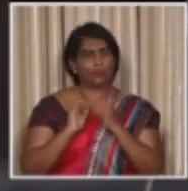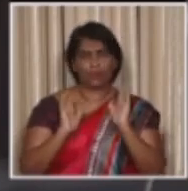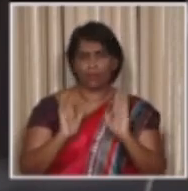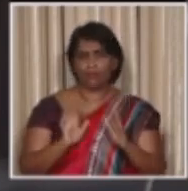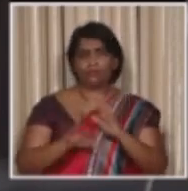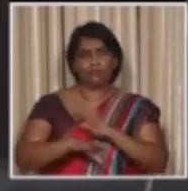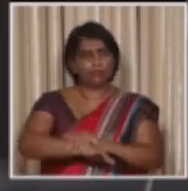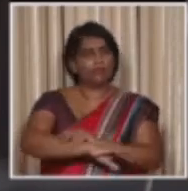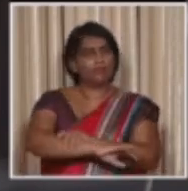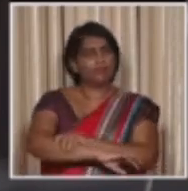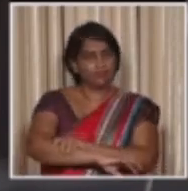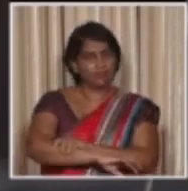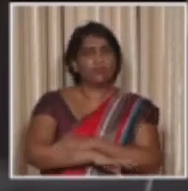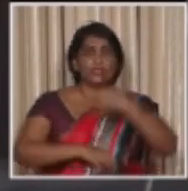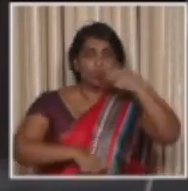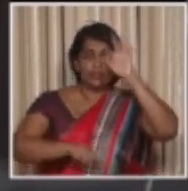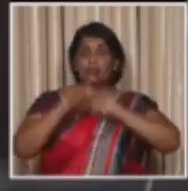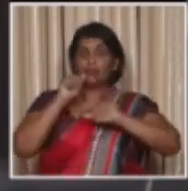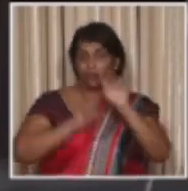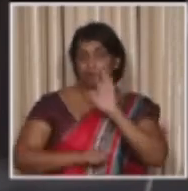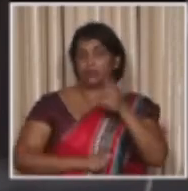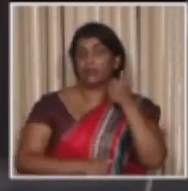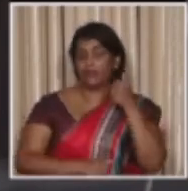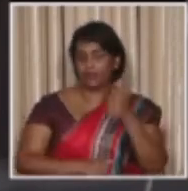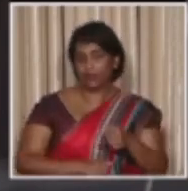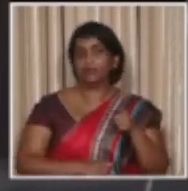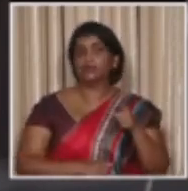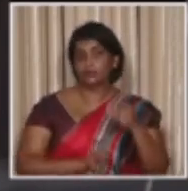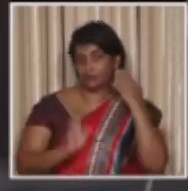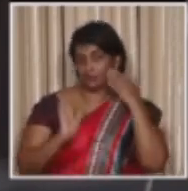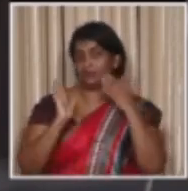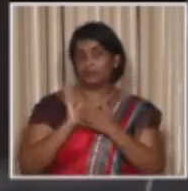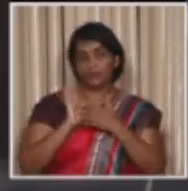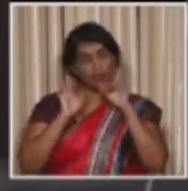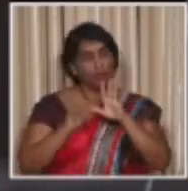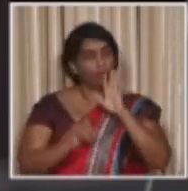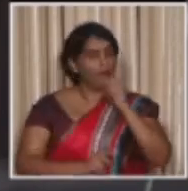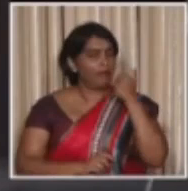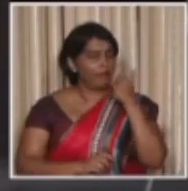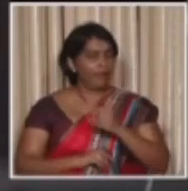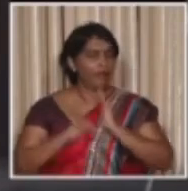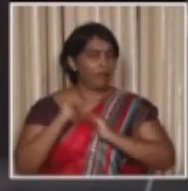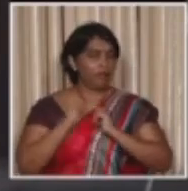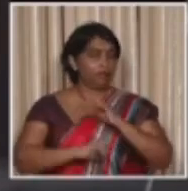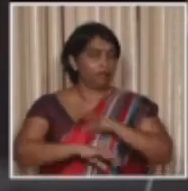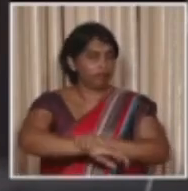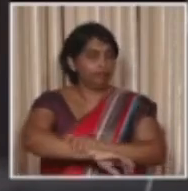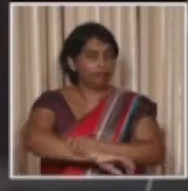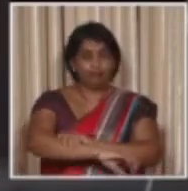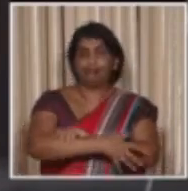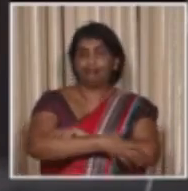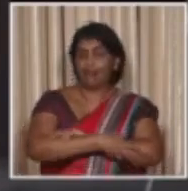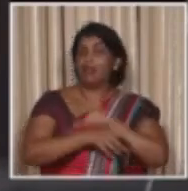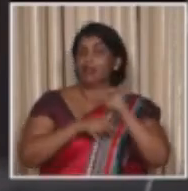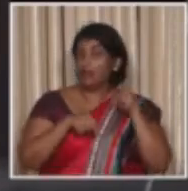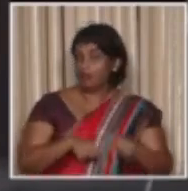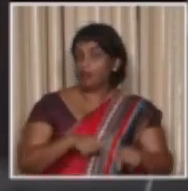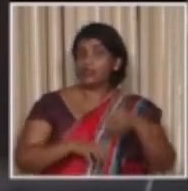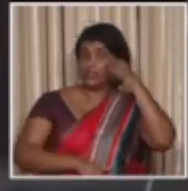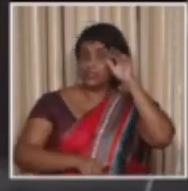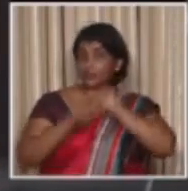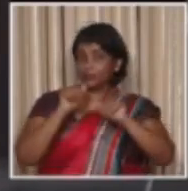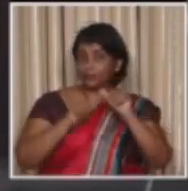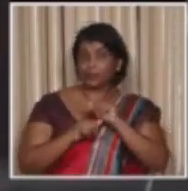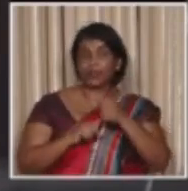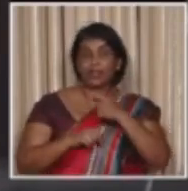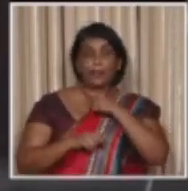සම්භාෂණය කියන්නේ ආයුර්වේදයේ ඉතා වැදගත් ශිල්ප ක්‍රමයක්. ඒක හරි වැදගත් ශිල්ප ක්‍රමයක්. ක්‍රමයක්. නමුත් මේ කරන්නේ ඒ ආයුර්වේදයට අර